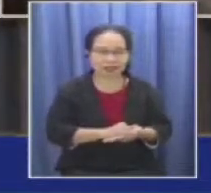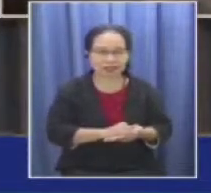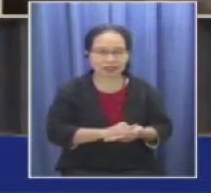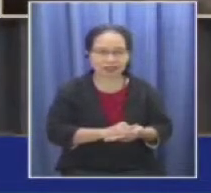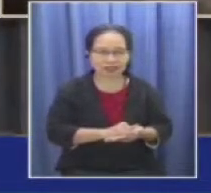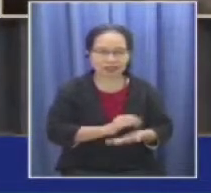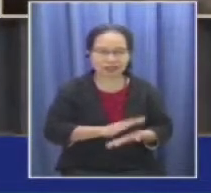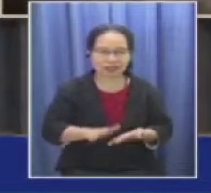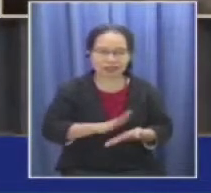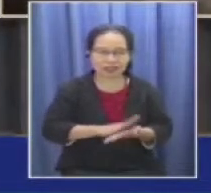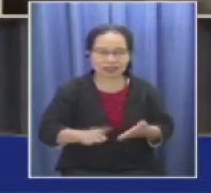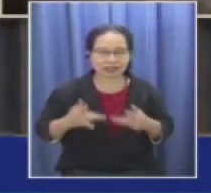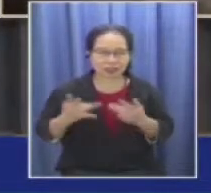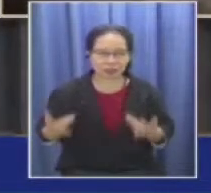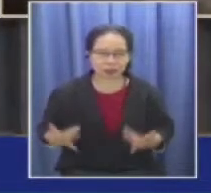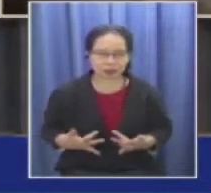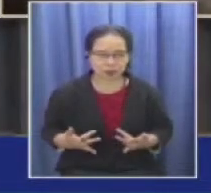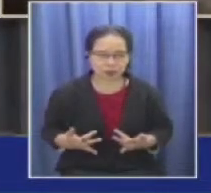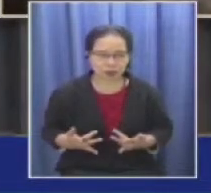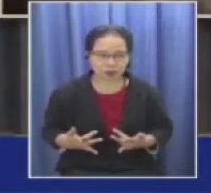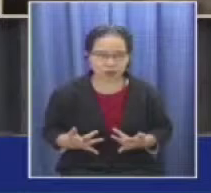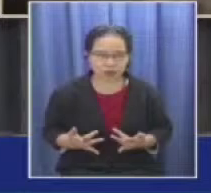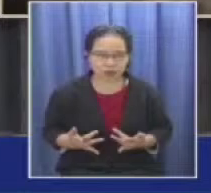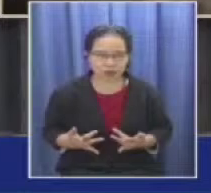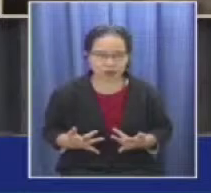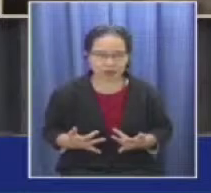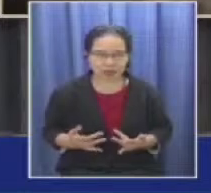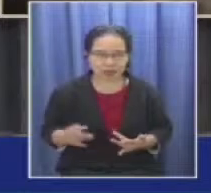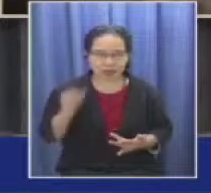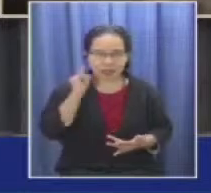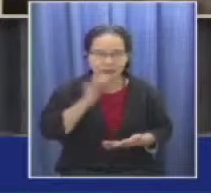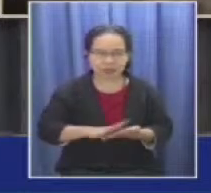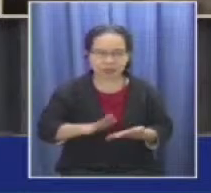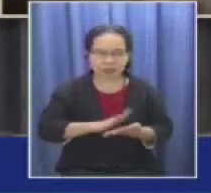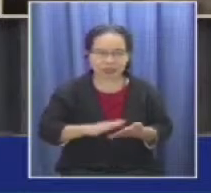na sawo sa ne mai bia ompa enyina yakwa